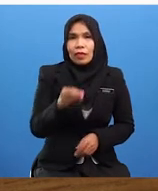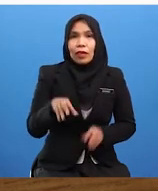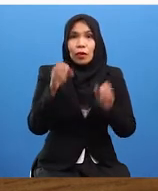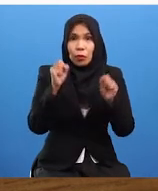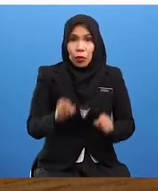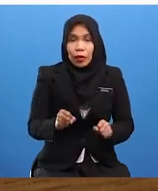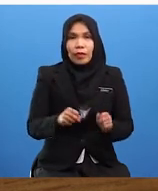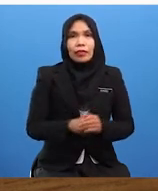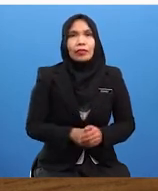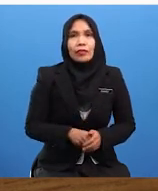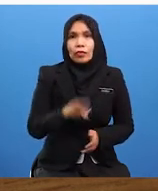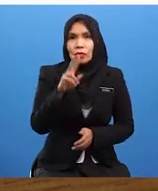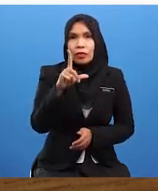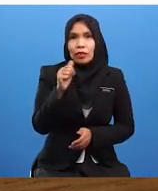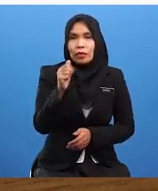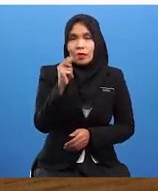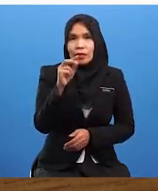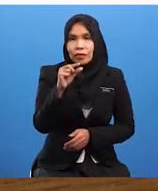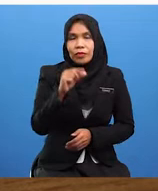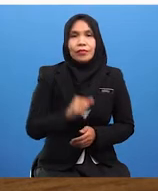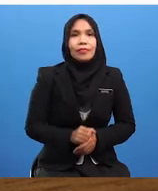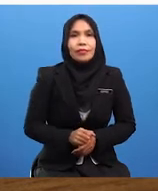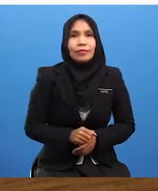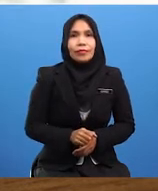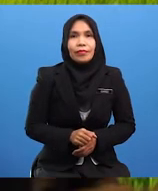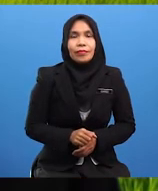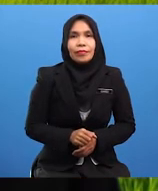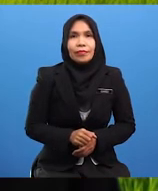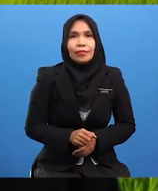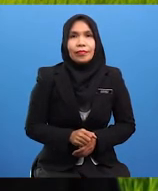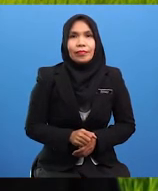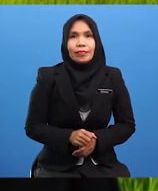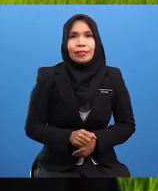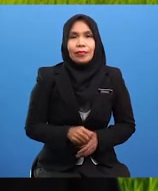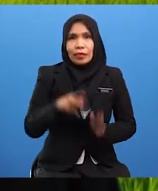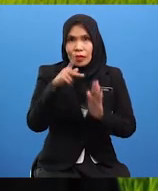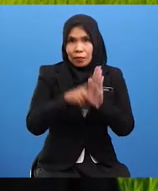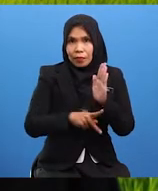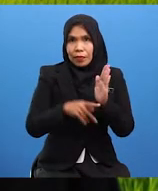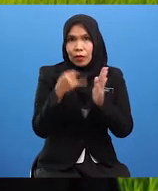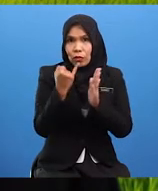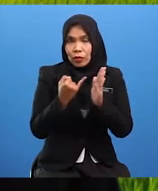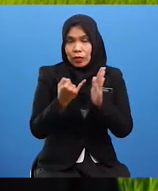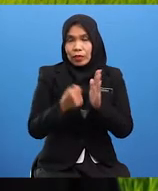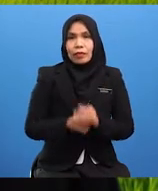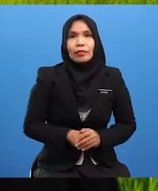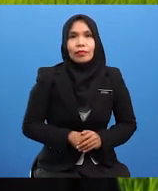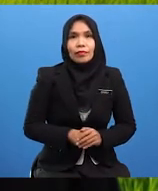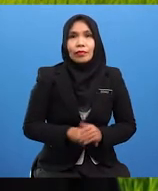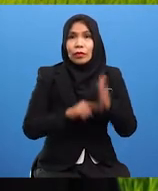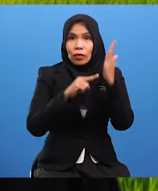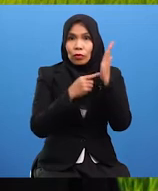dan tetap masih dianggap asli. Pelukis memulakan cetakan mereka